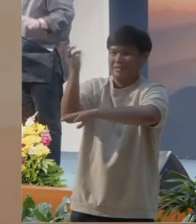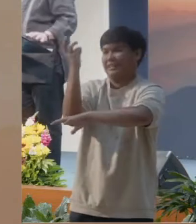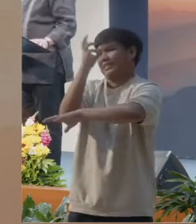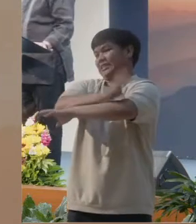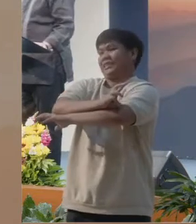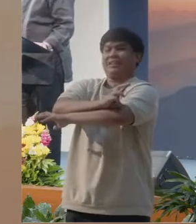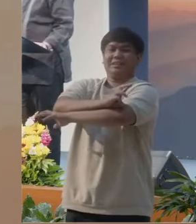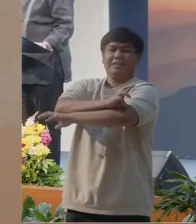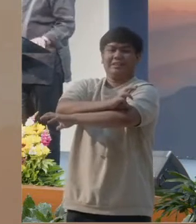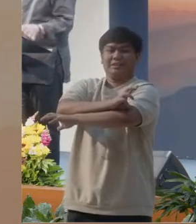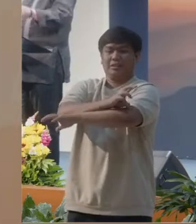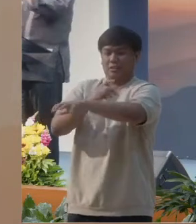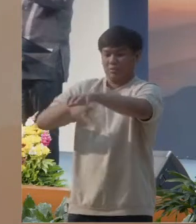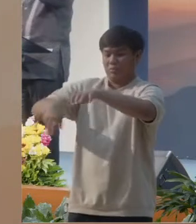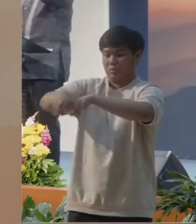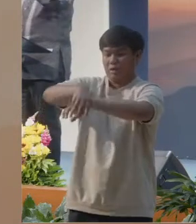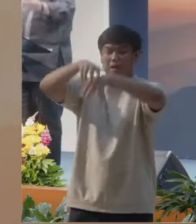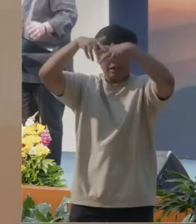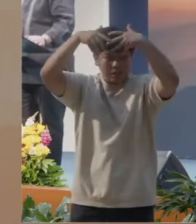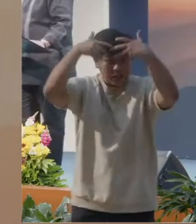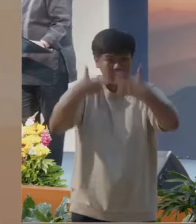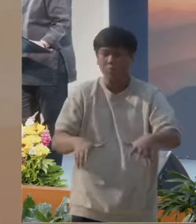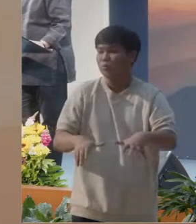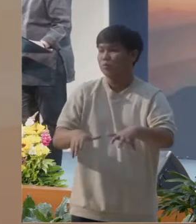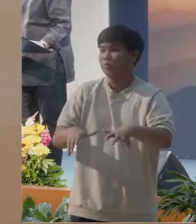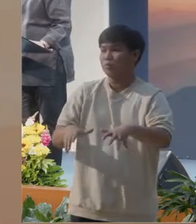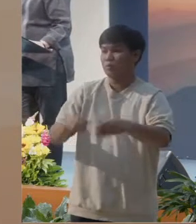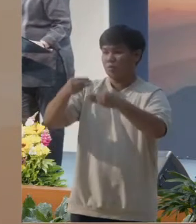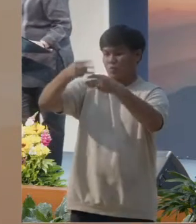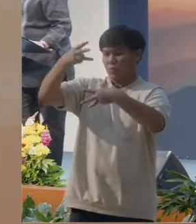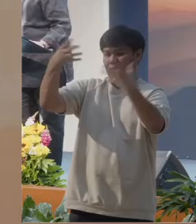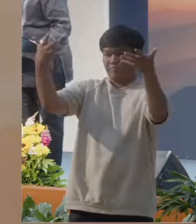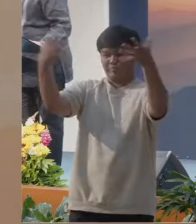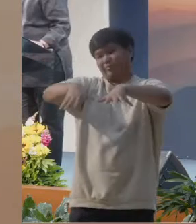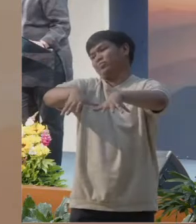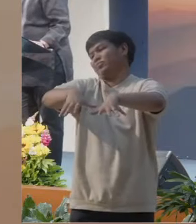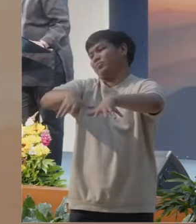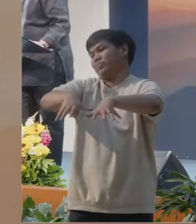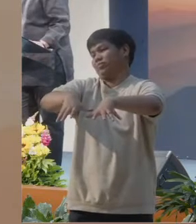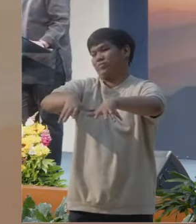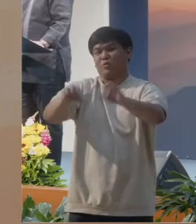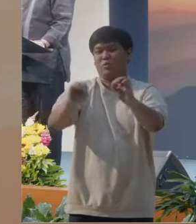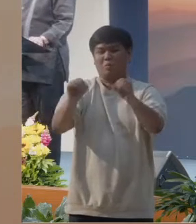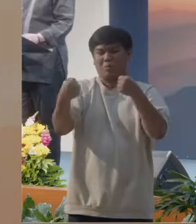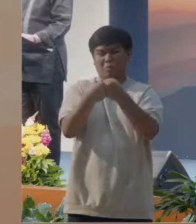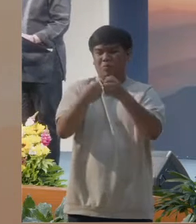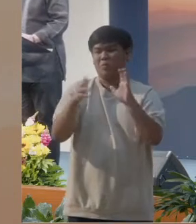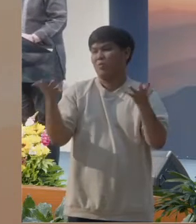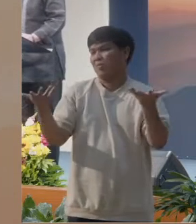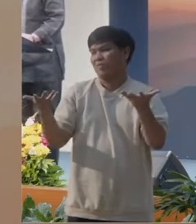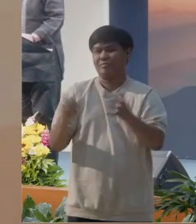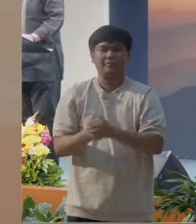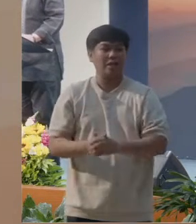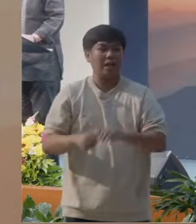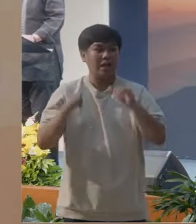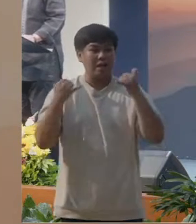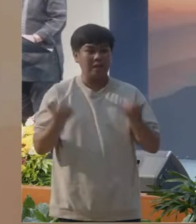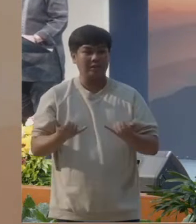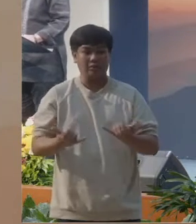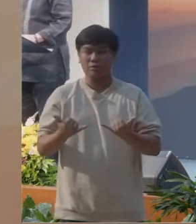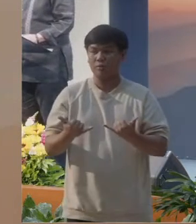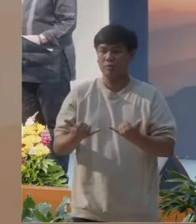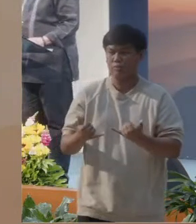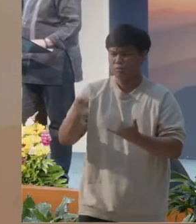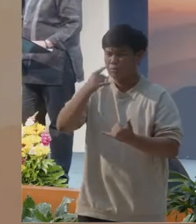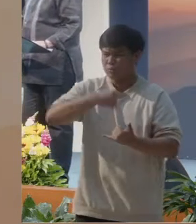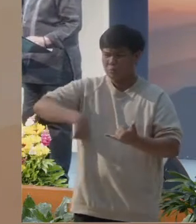nila sa pag-ikot at siyang naman nabuwal ang mga pader, ang mga haligi. Talagang kung iisipin po natin, pati po ang mga